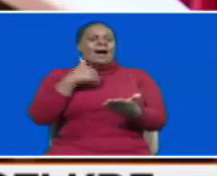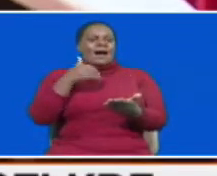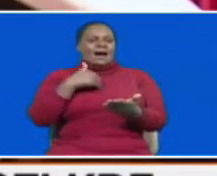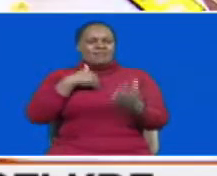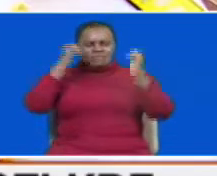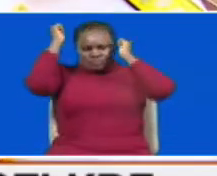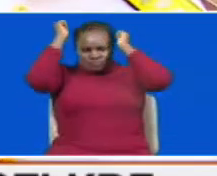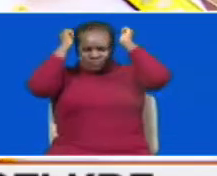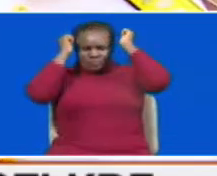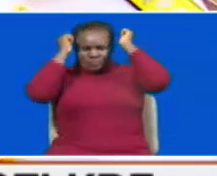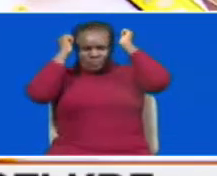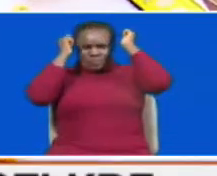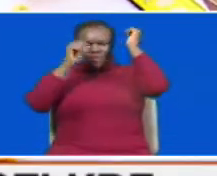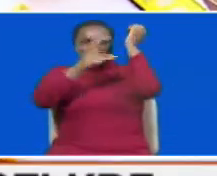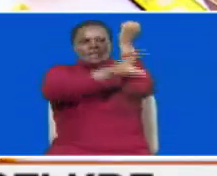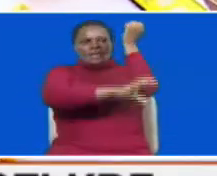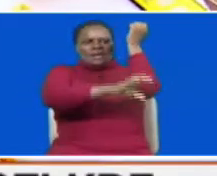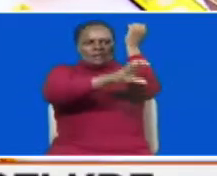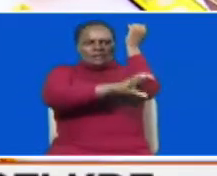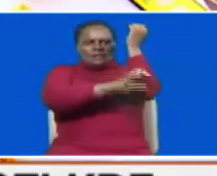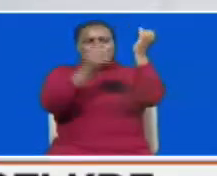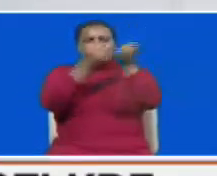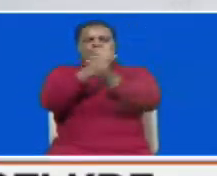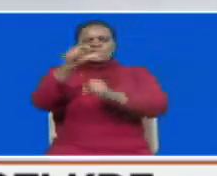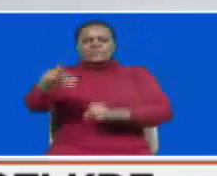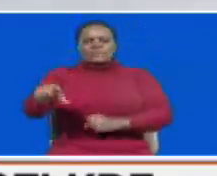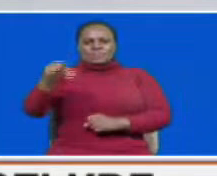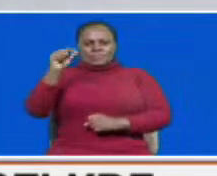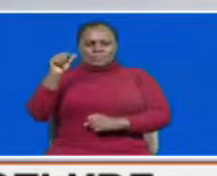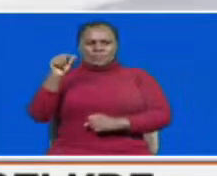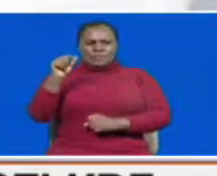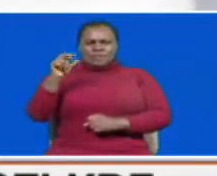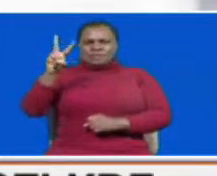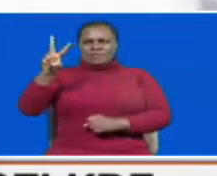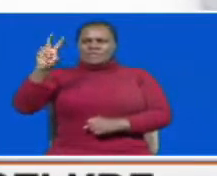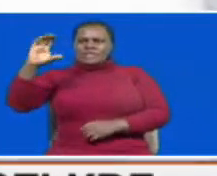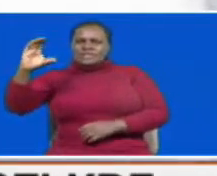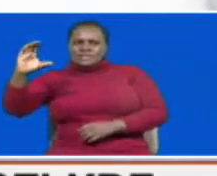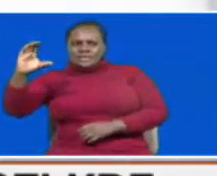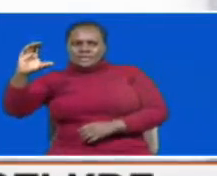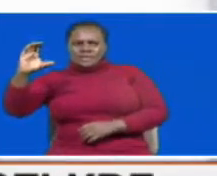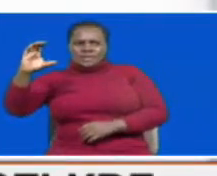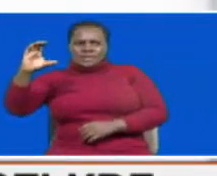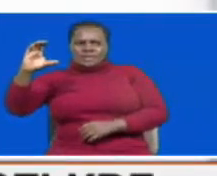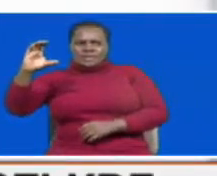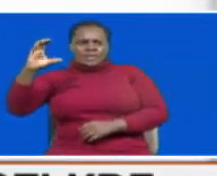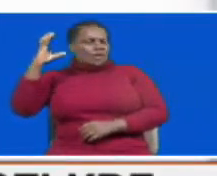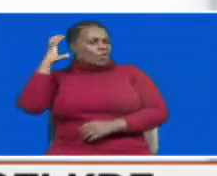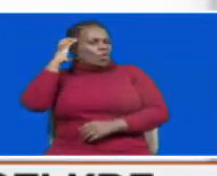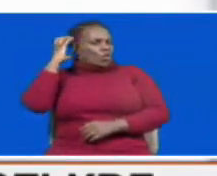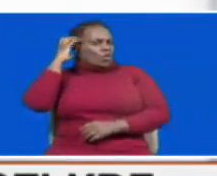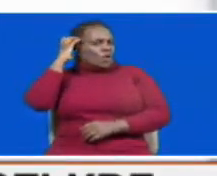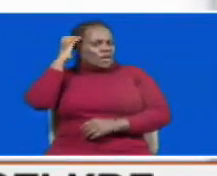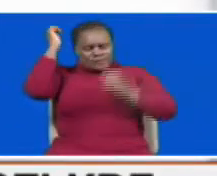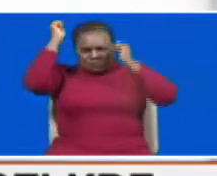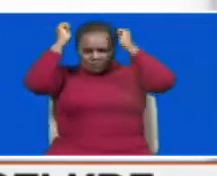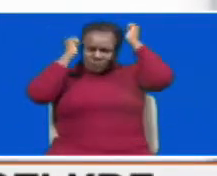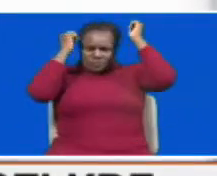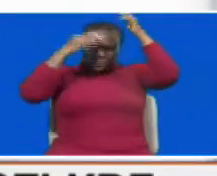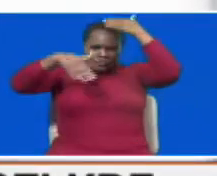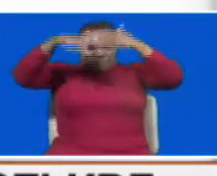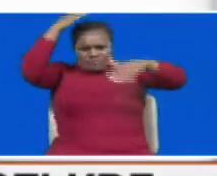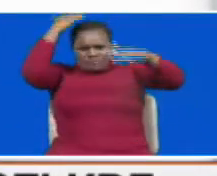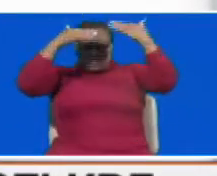usimamizi wa jeshi la ulinzi nchini Kenya, Rais amemteua naibu chansela wa chuo cha mafunzo ya wanajeshi National Defense